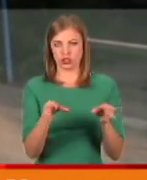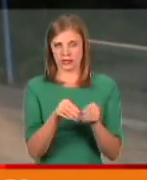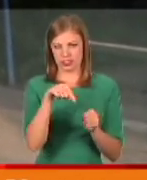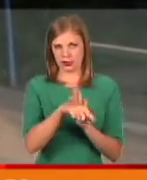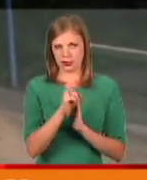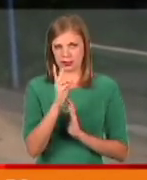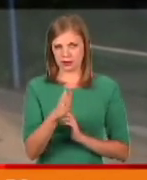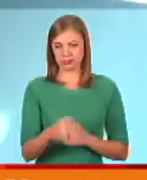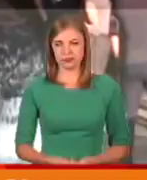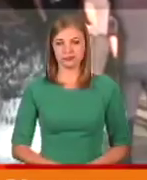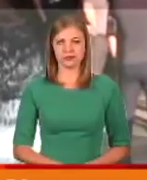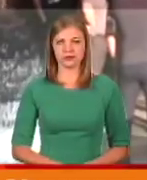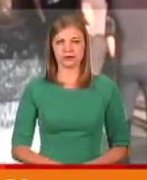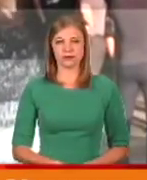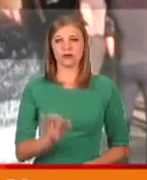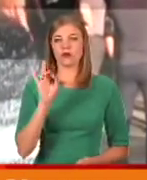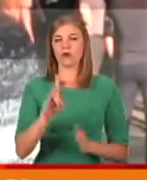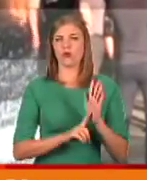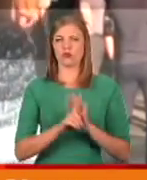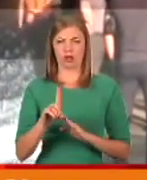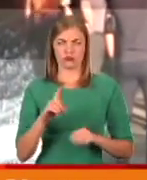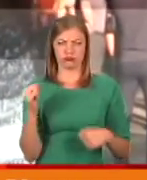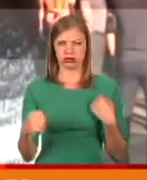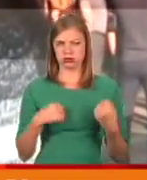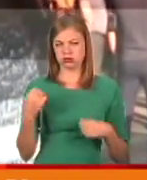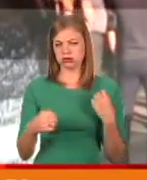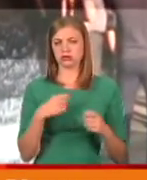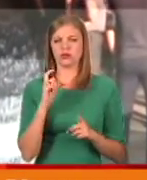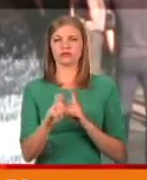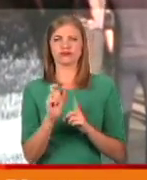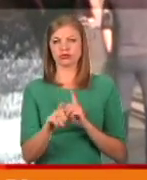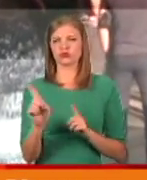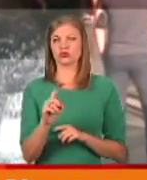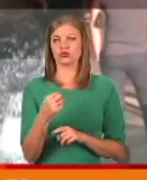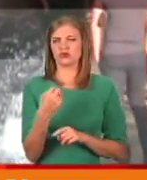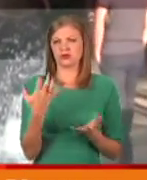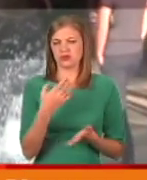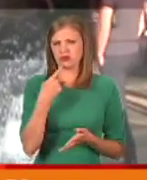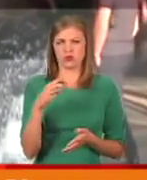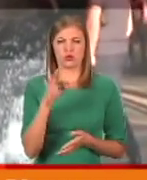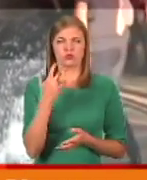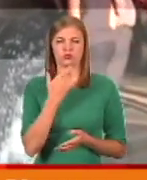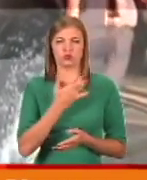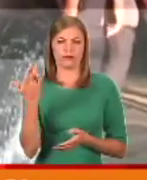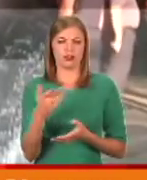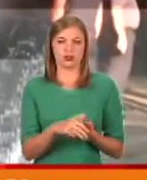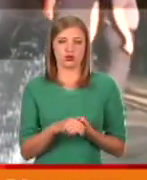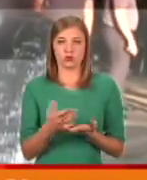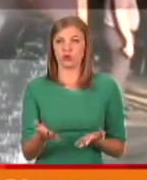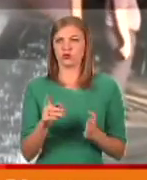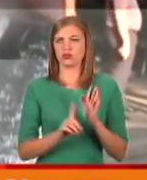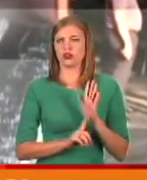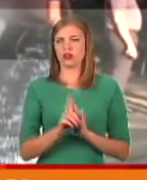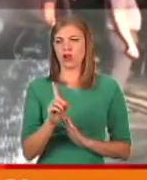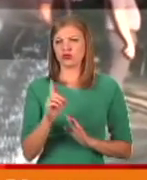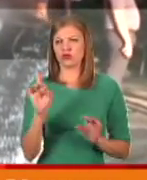ним. Он начал там буйствовать, говорить, что что-то говорит какую-то про Советский Союз. Начал кричать на